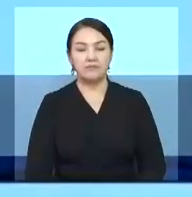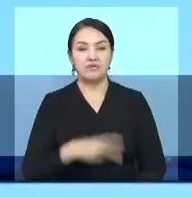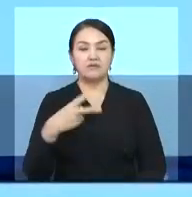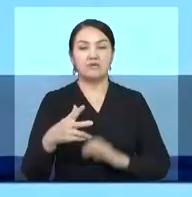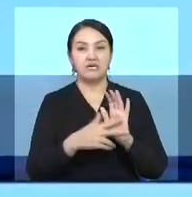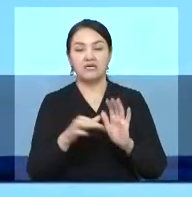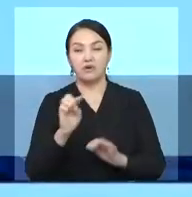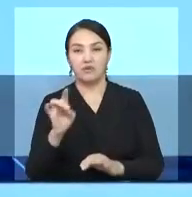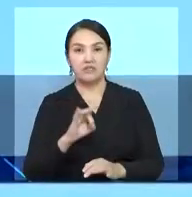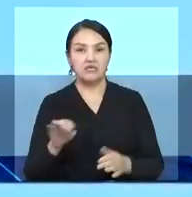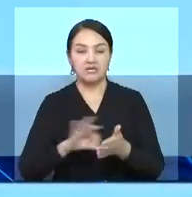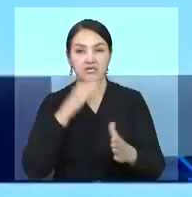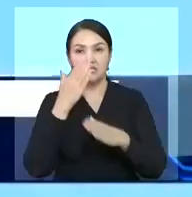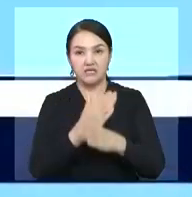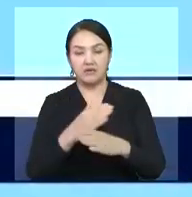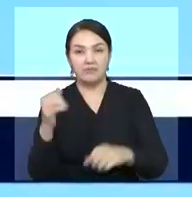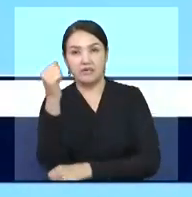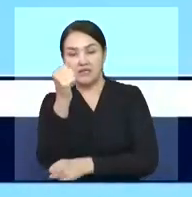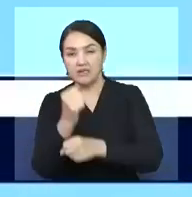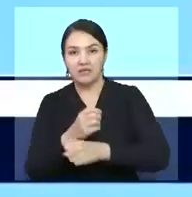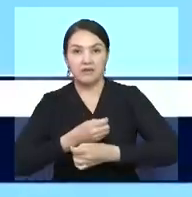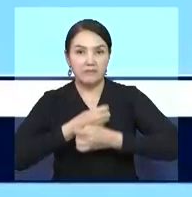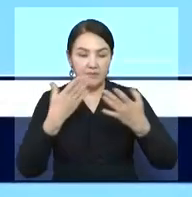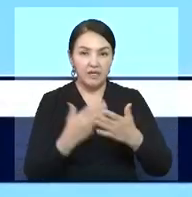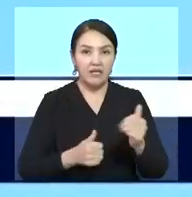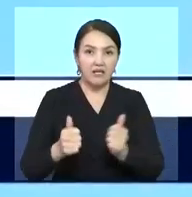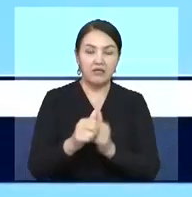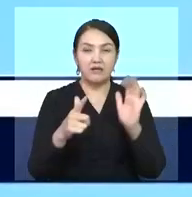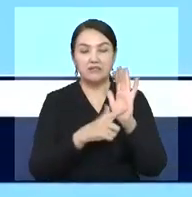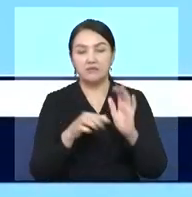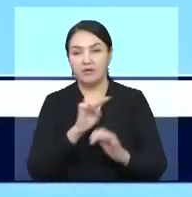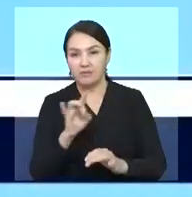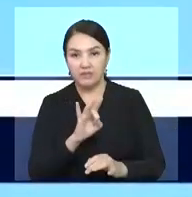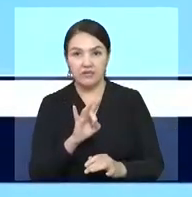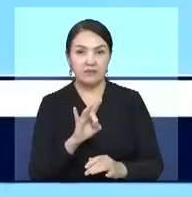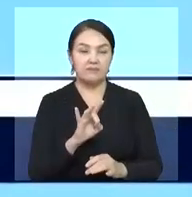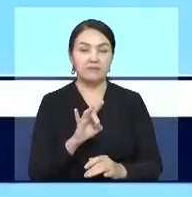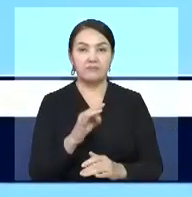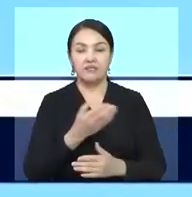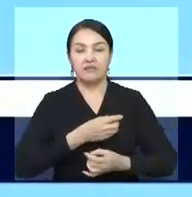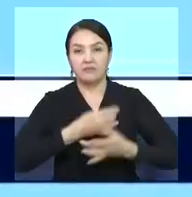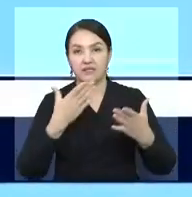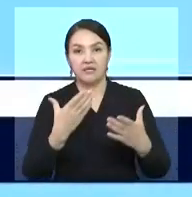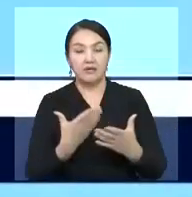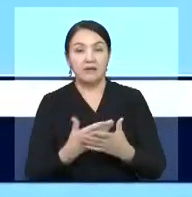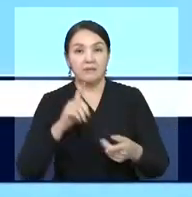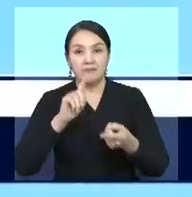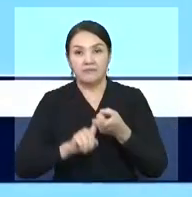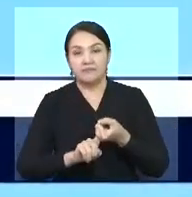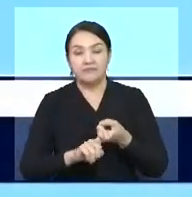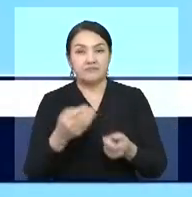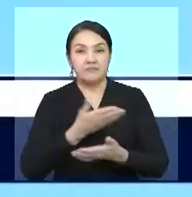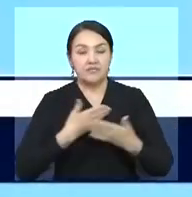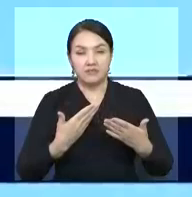28 сәуір жедел жәрдем қызметкерлерінің кәсіби мерекесі және алдағы 7 мамыр мерекелік мерекеге байланысты